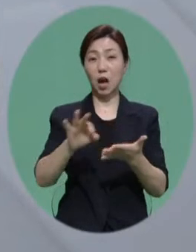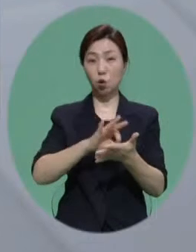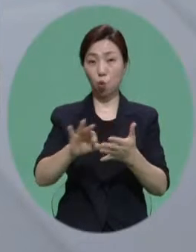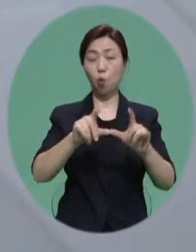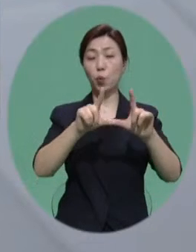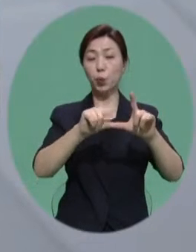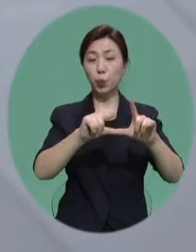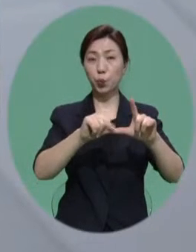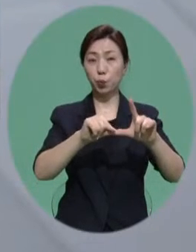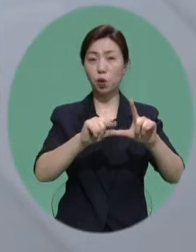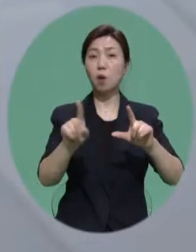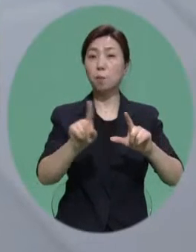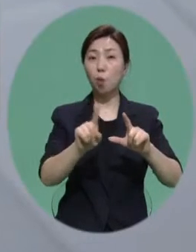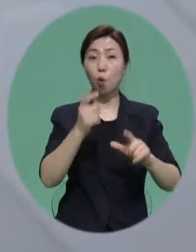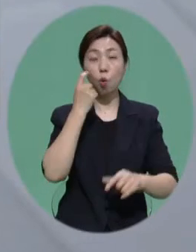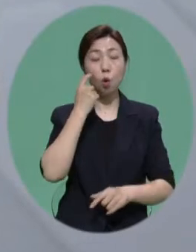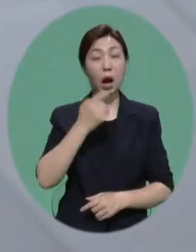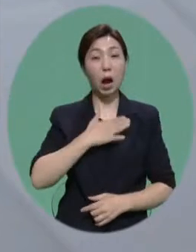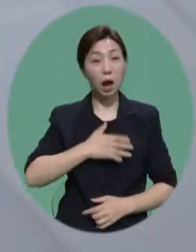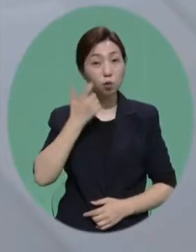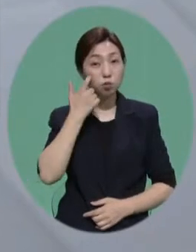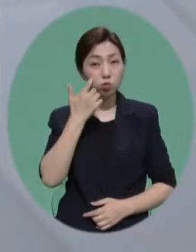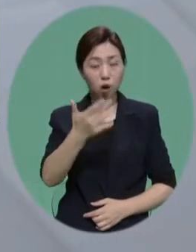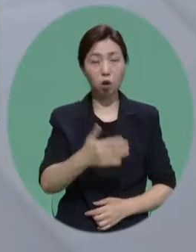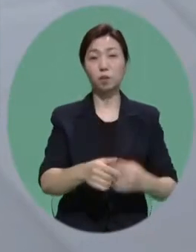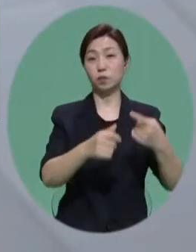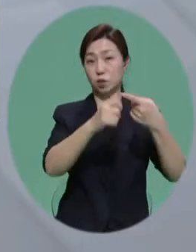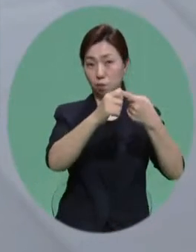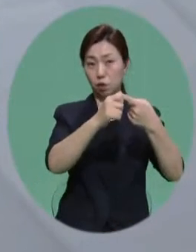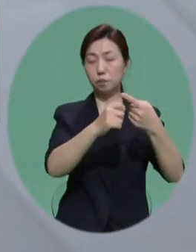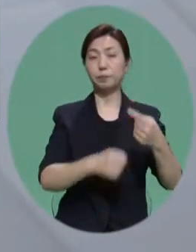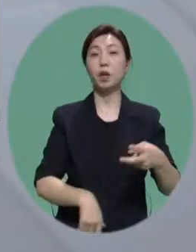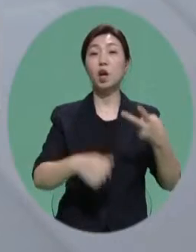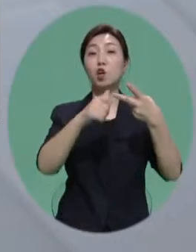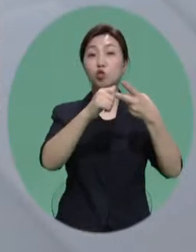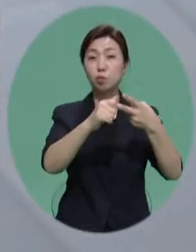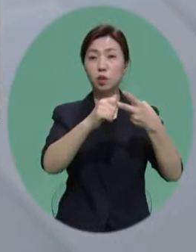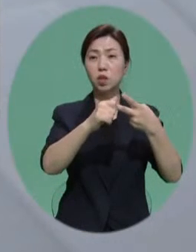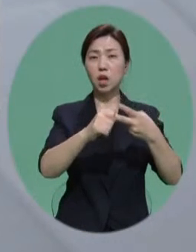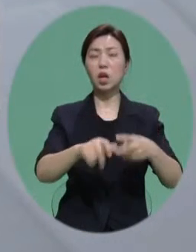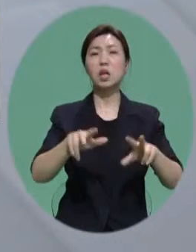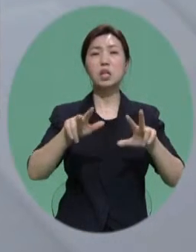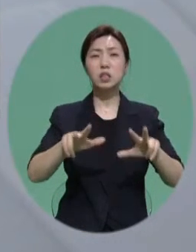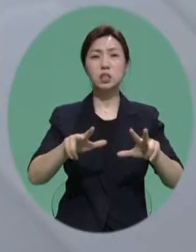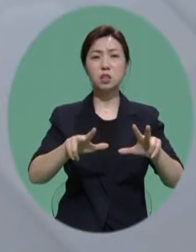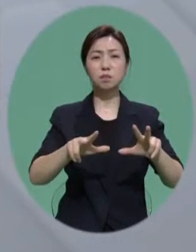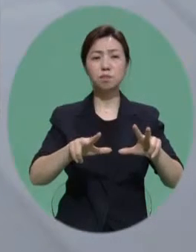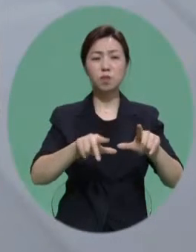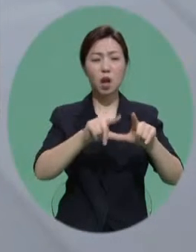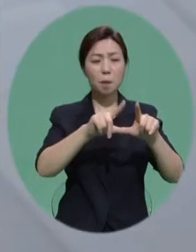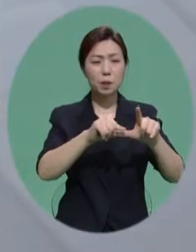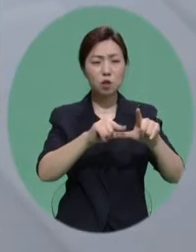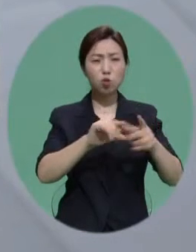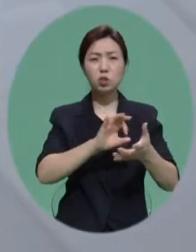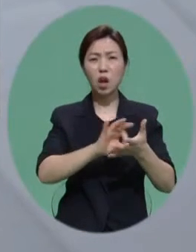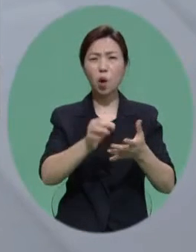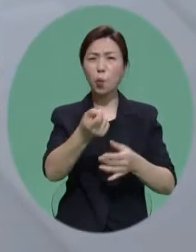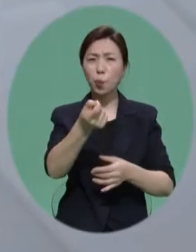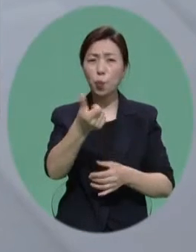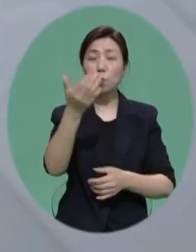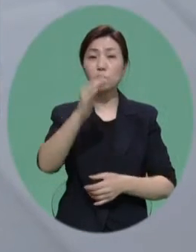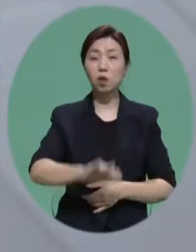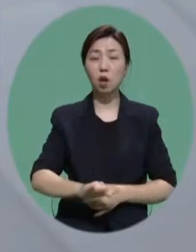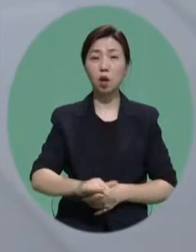이 두 번째 아 이 현재 있는 것도 그 정도 밖에 못쓰는데 나머지 제대로 쓰기 하는 게 더 중요하지